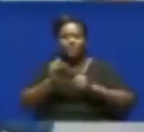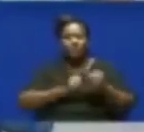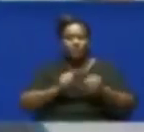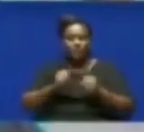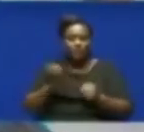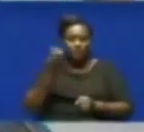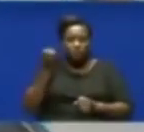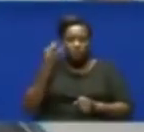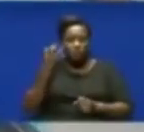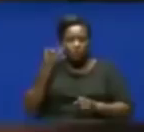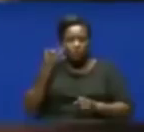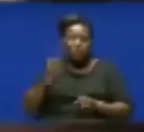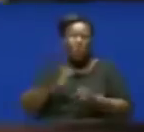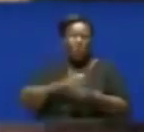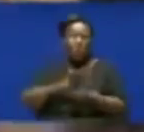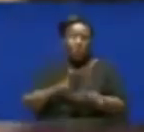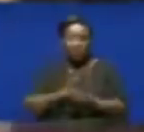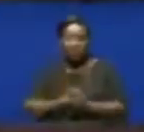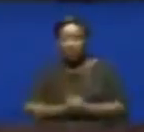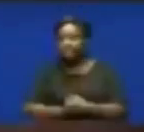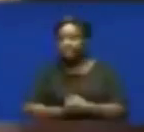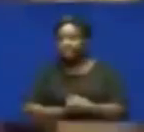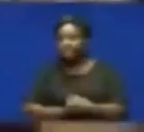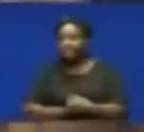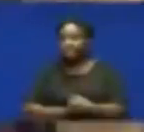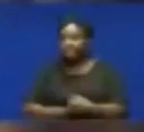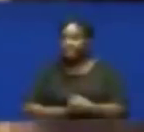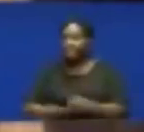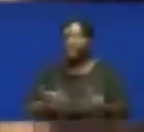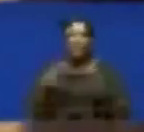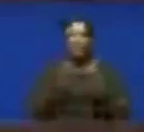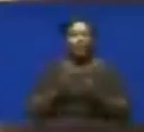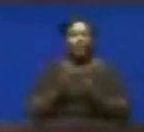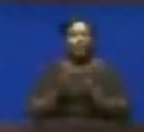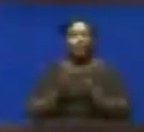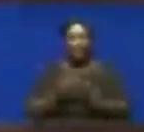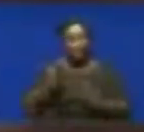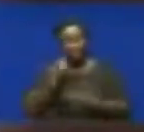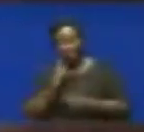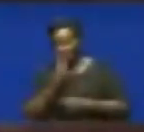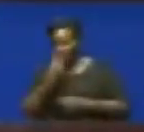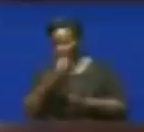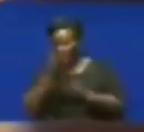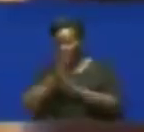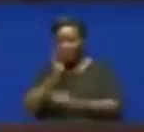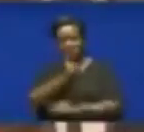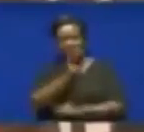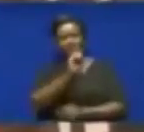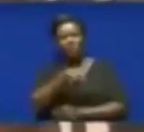hatari wa corona. Katikati ya jiji la Dar es Salaam napata wasaa wa kujionea hali ya usafiri wa pamoja.